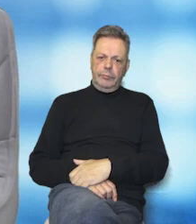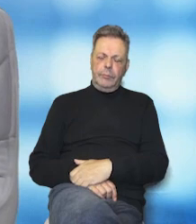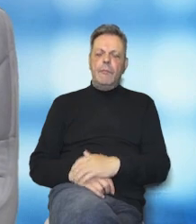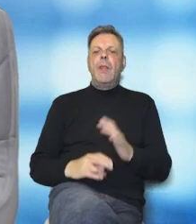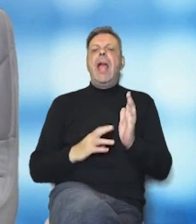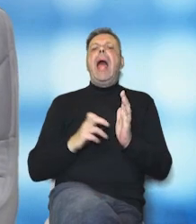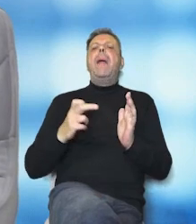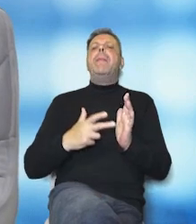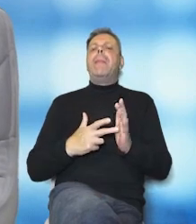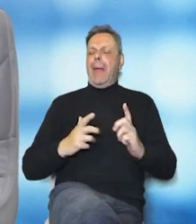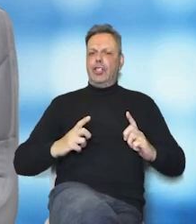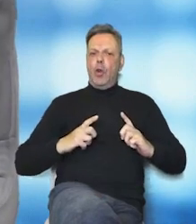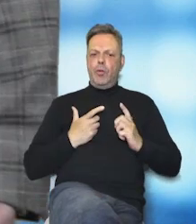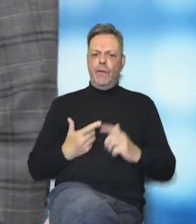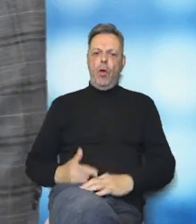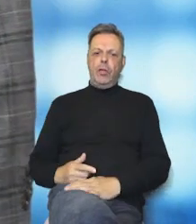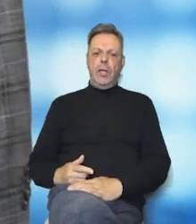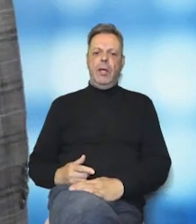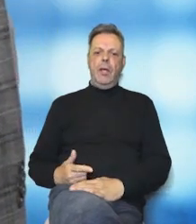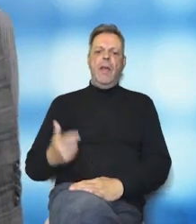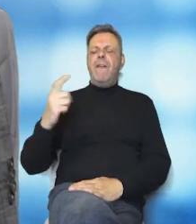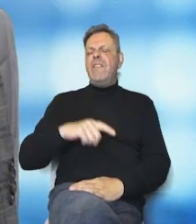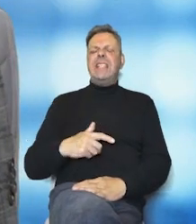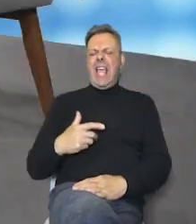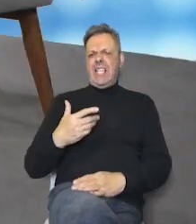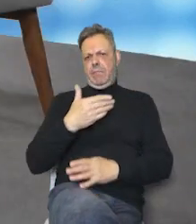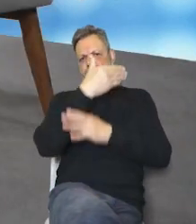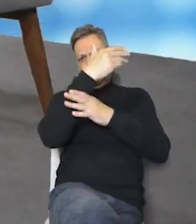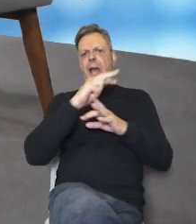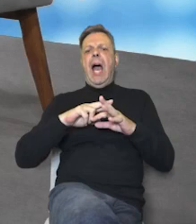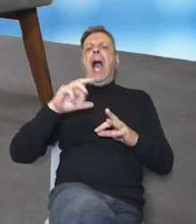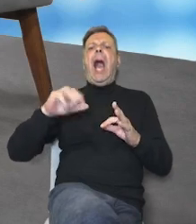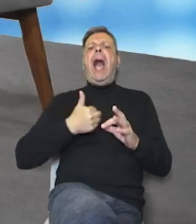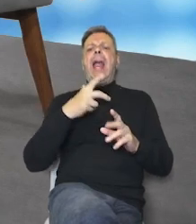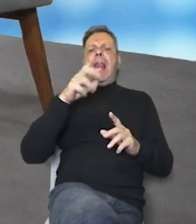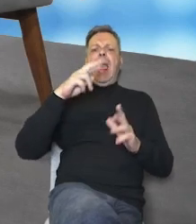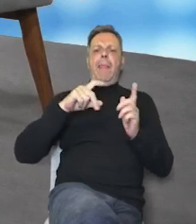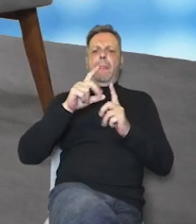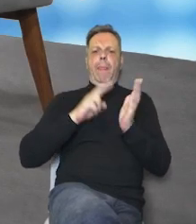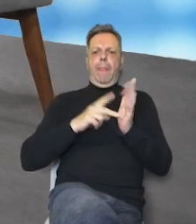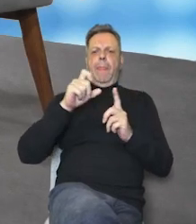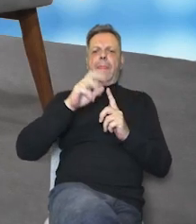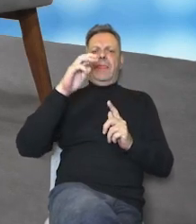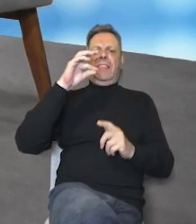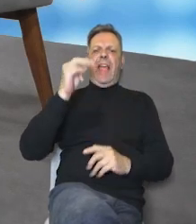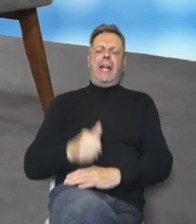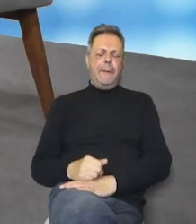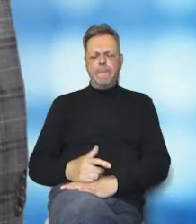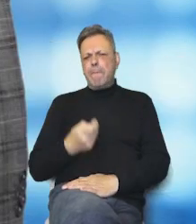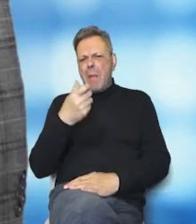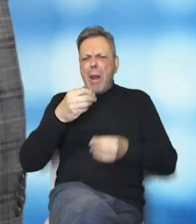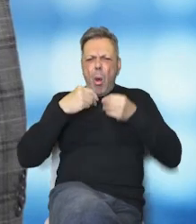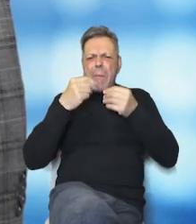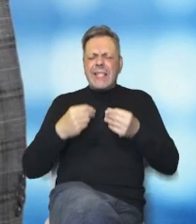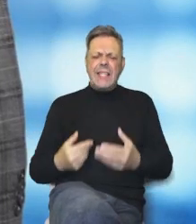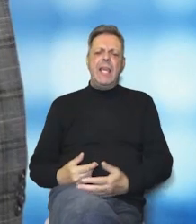načinom života. Dolazite iz firme Highlander, jel tako je? Tako je. Da prvo objasnimo našim